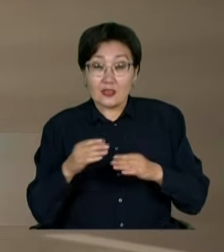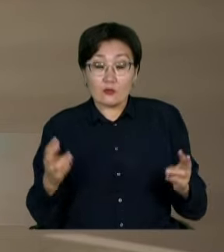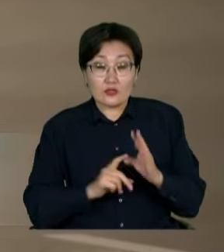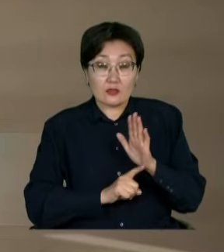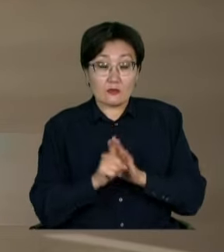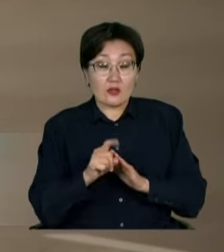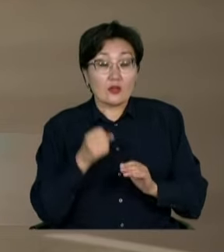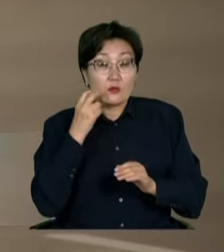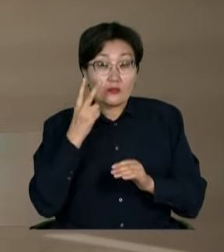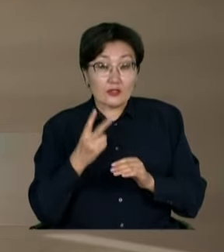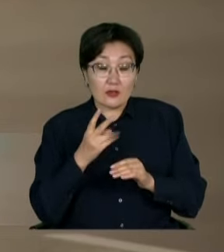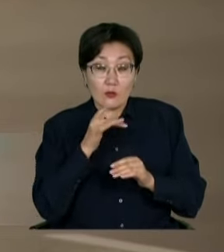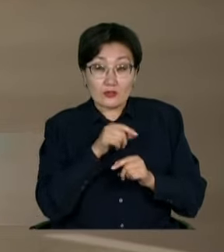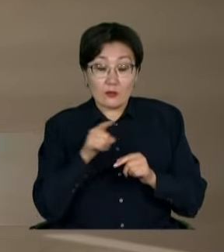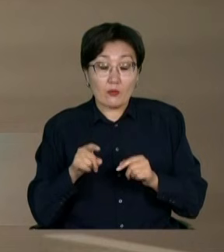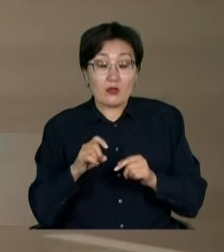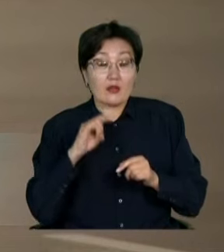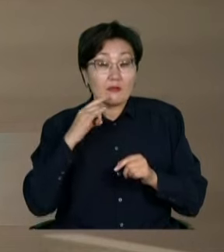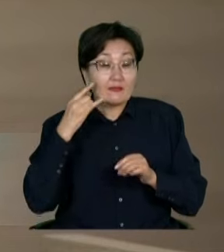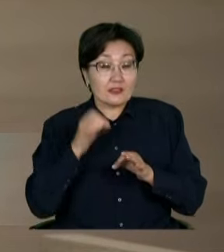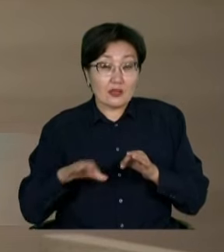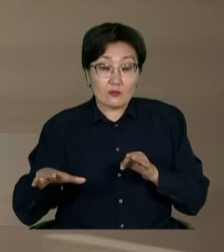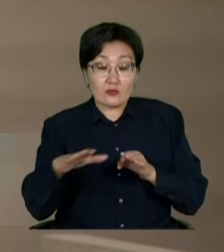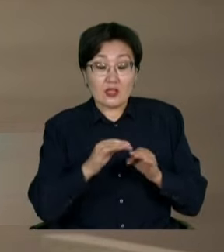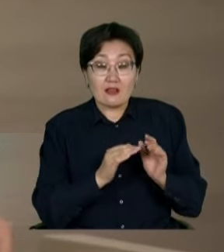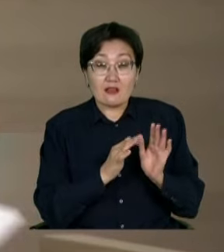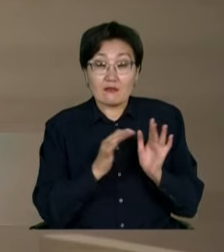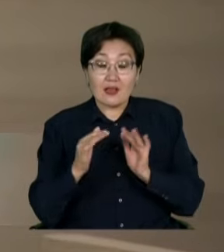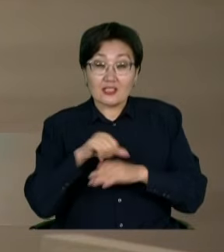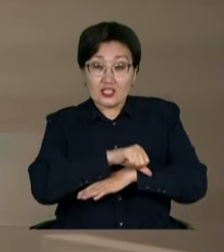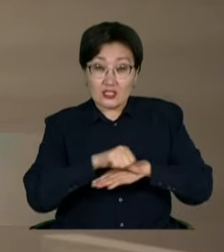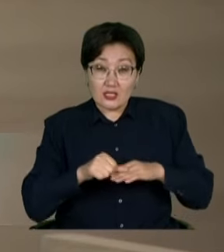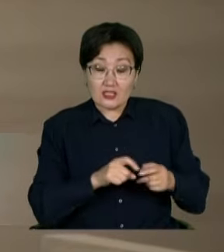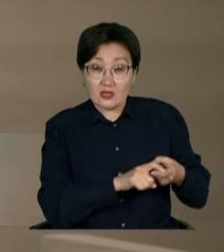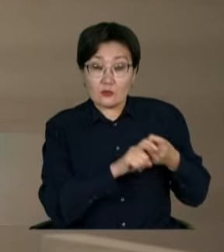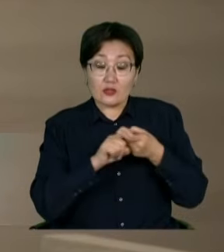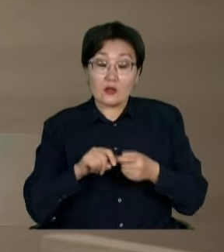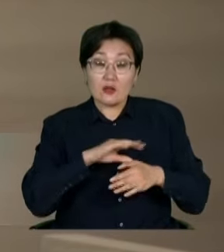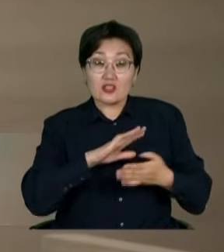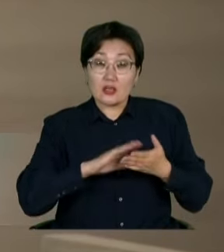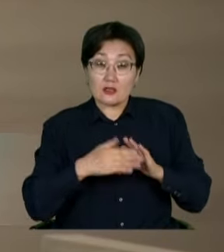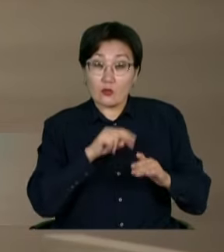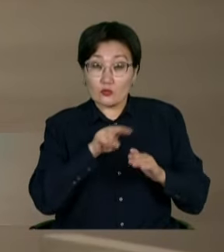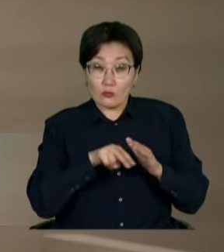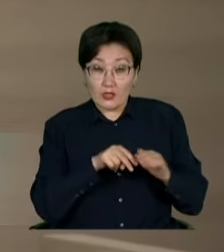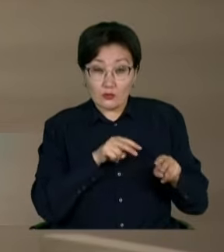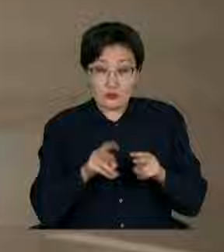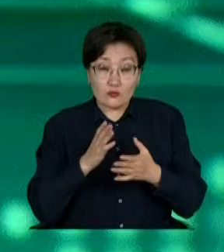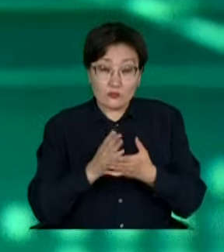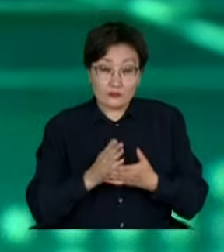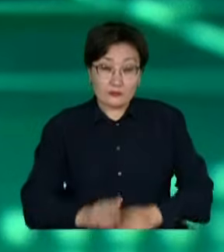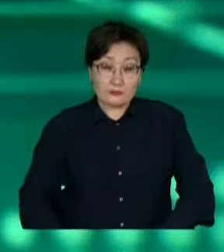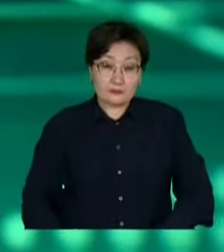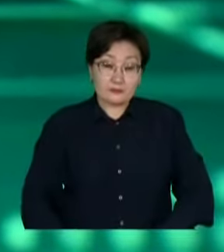түске қарай Павлодар облысындағы Баянауыл ұлттық паркінің шекарасына дейін барды. Жағдайды толық бақылауда ұстап отырмыз.